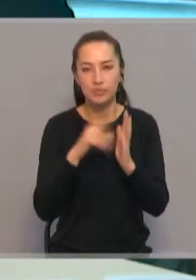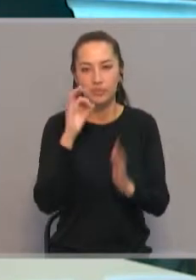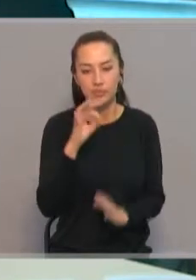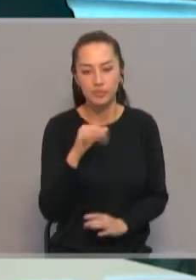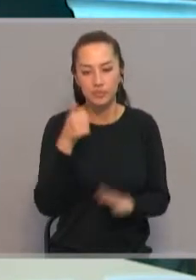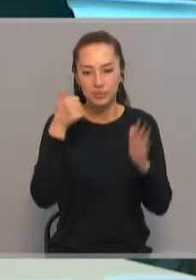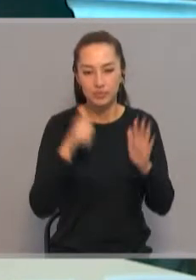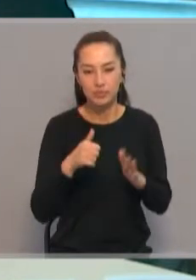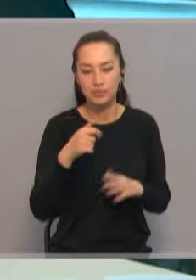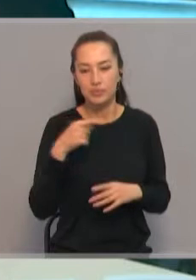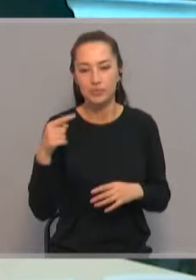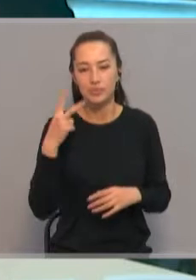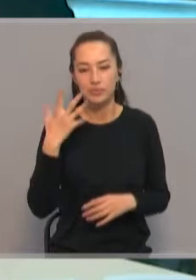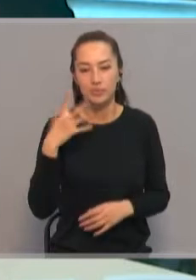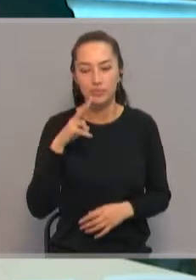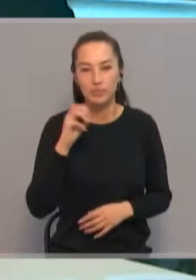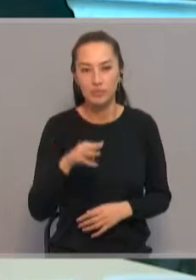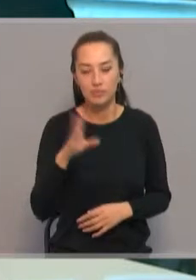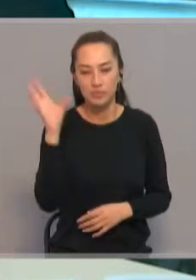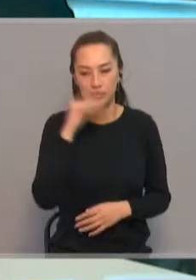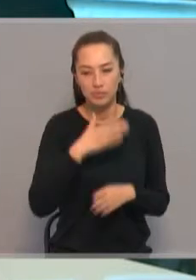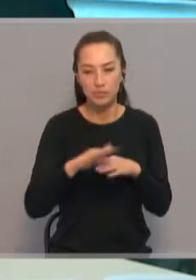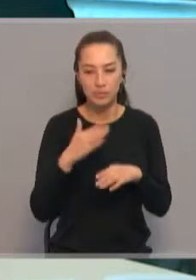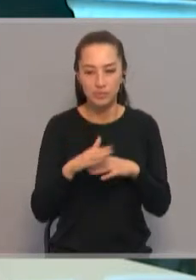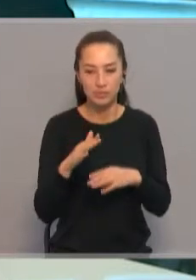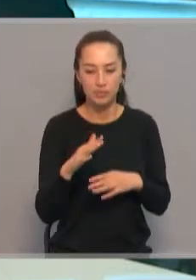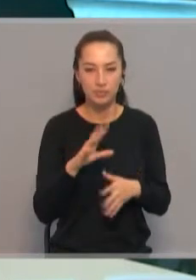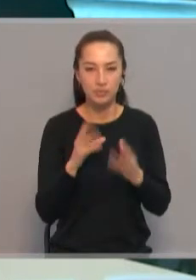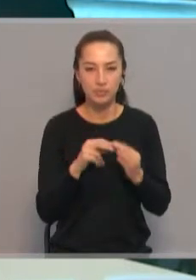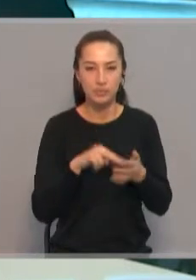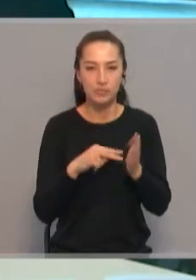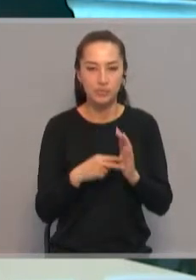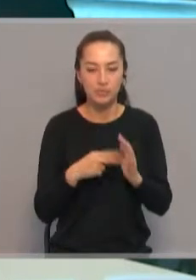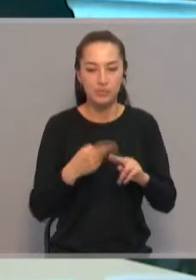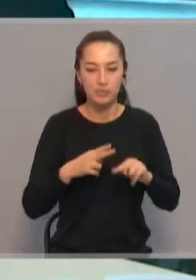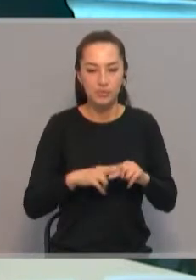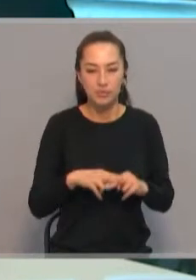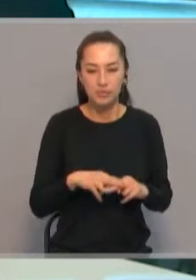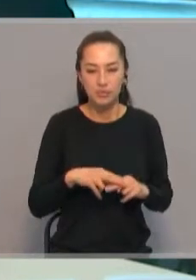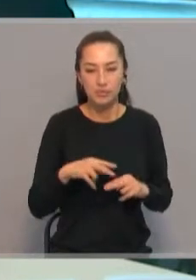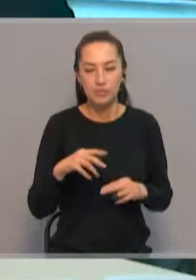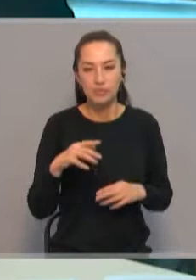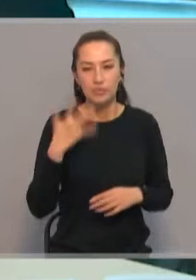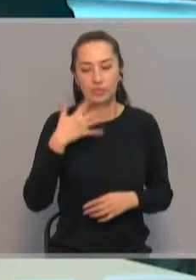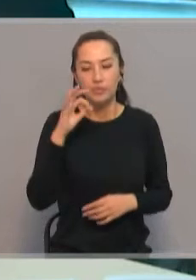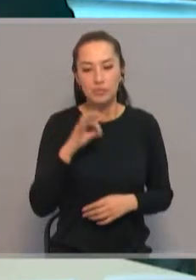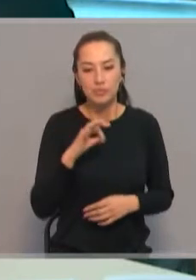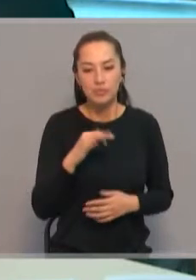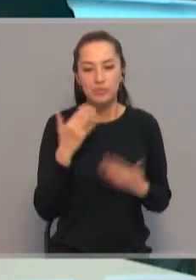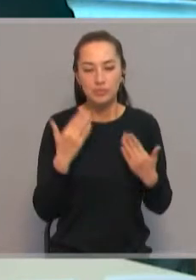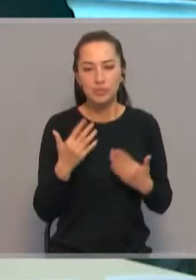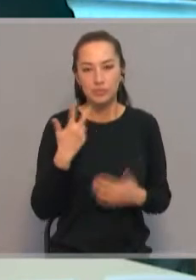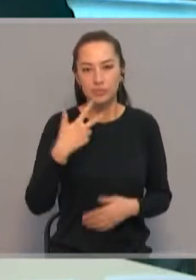6 айдан 25 жылға дейін баспанаға несие рәсімдей алады. Осыған дейін жоба бойынша алғашқы жарна 50% болса,